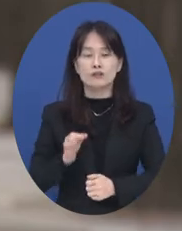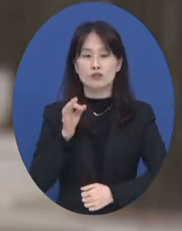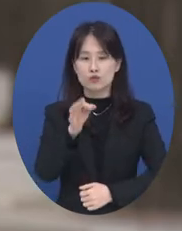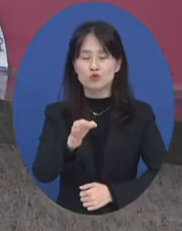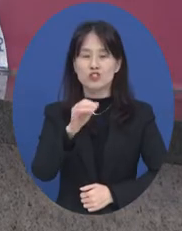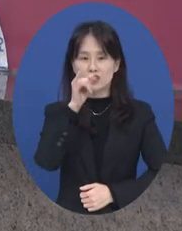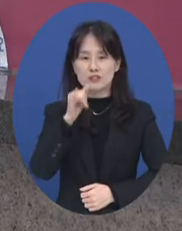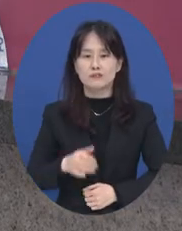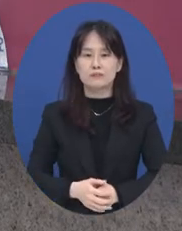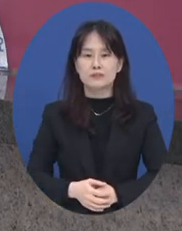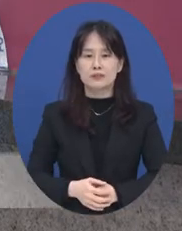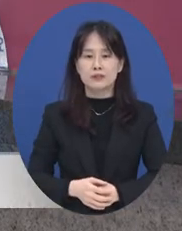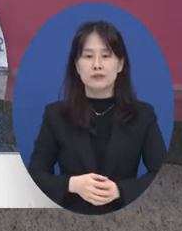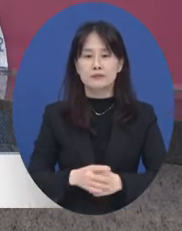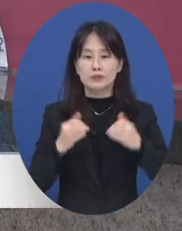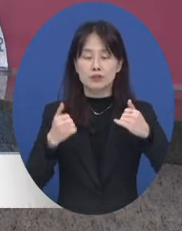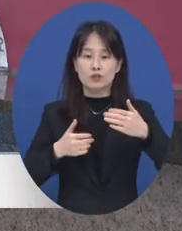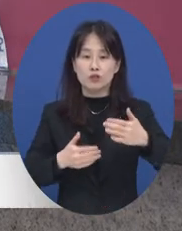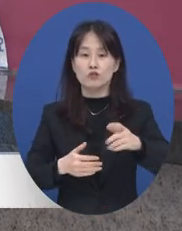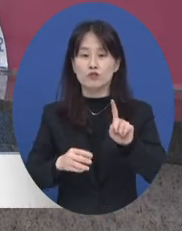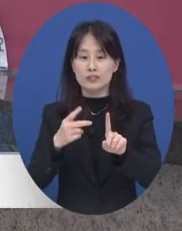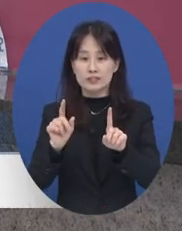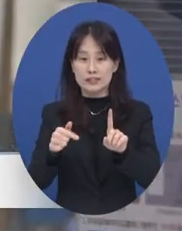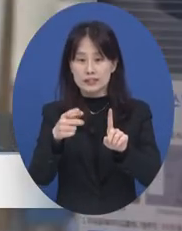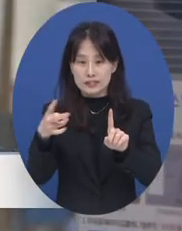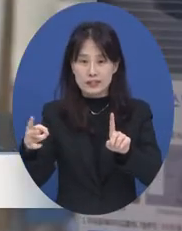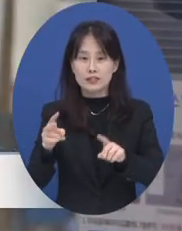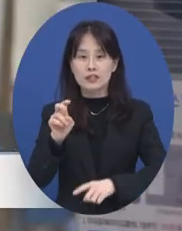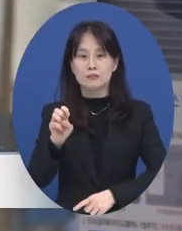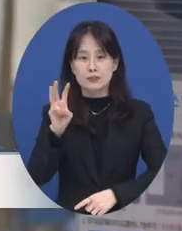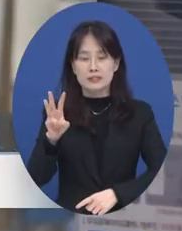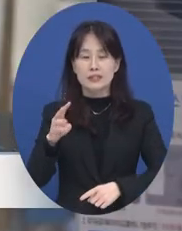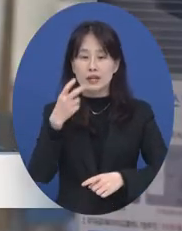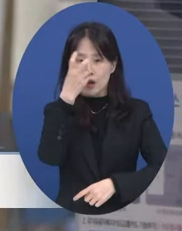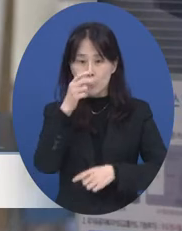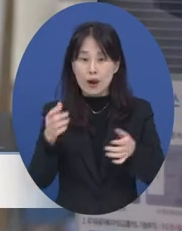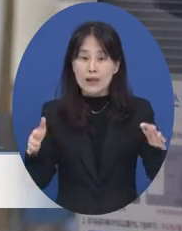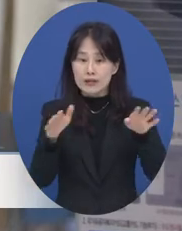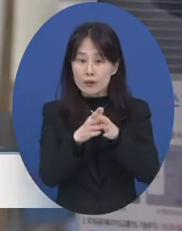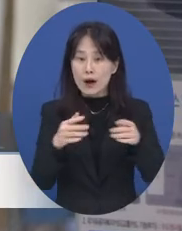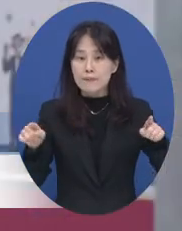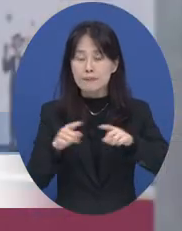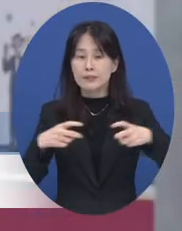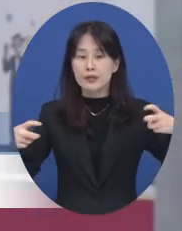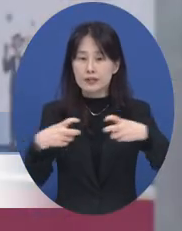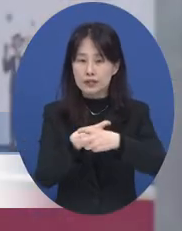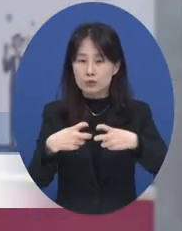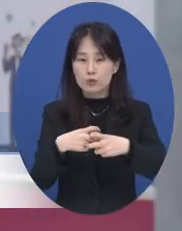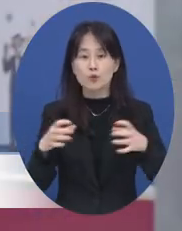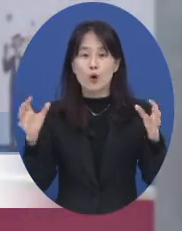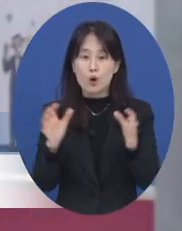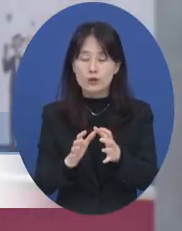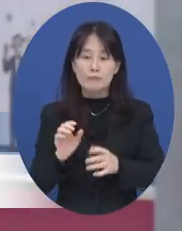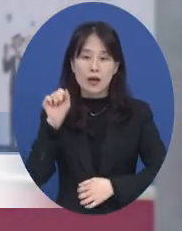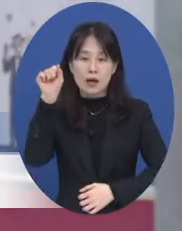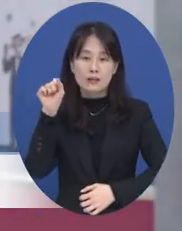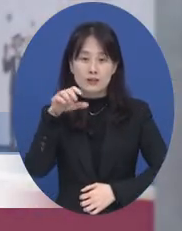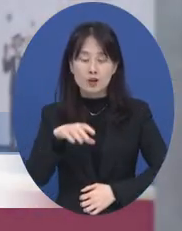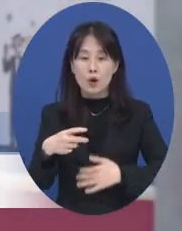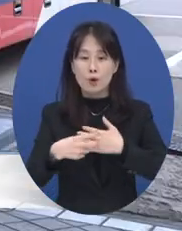겁니다 사회적 거리두기 1 단계에선 23 게 관리 지 설과 함께 대중교통 집회 시위 장